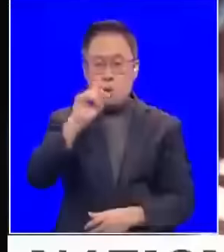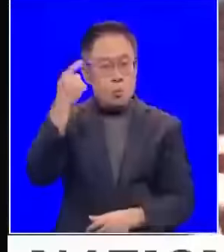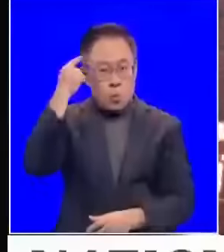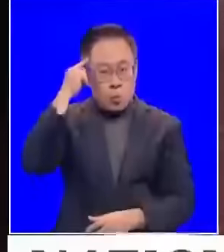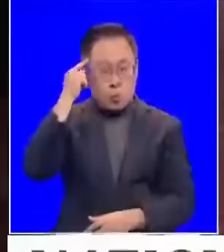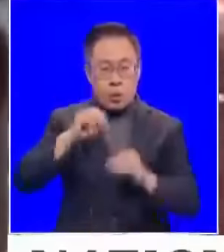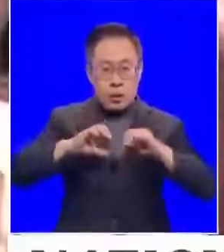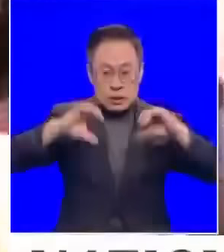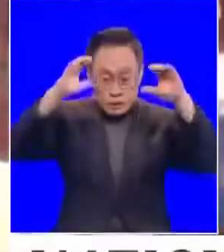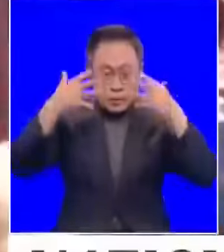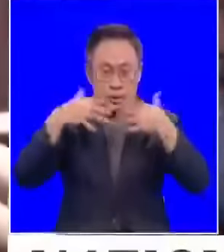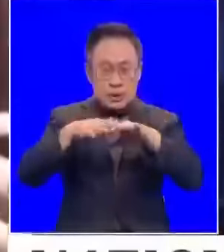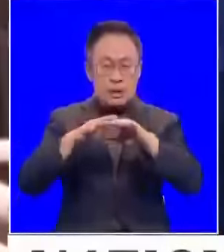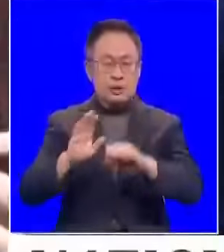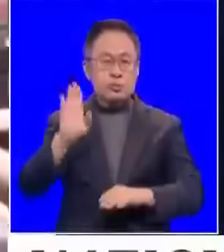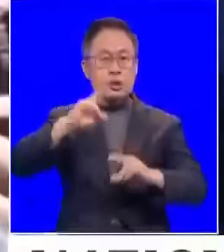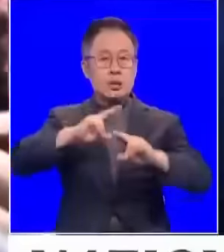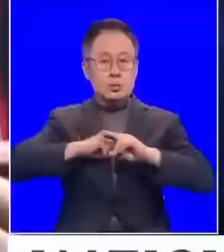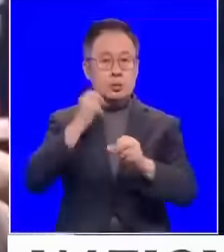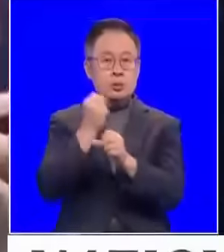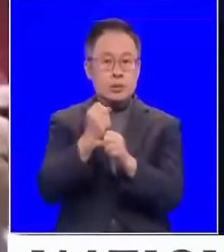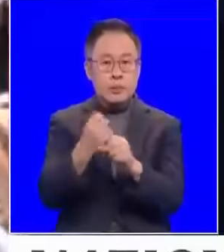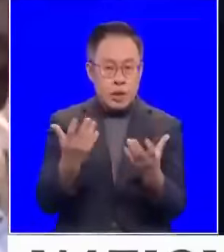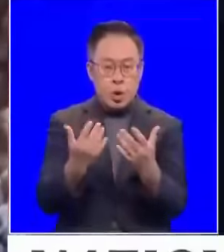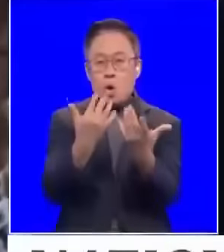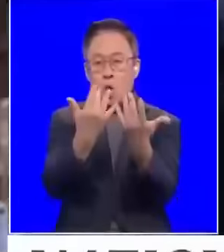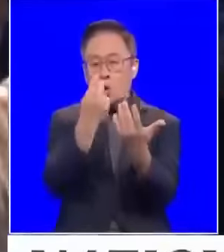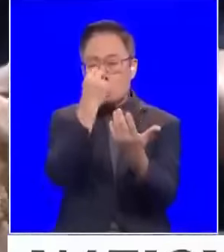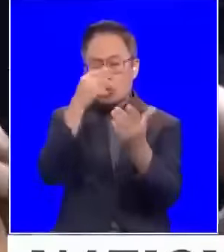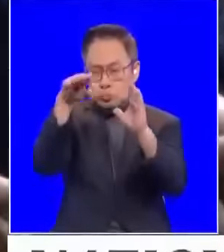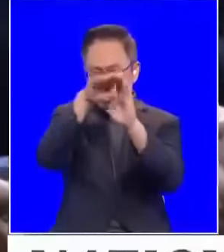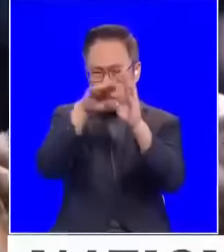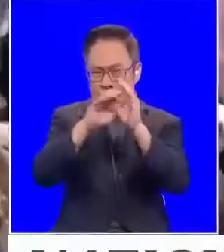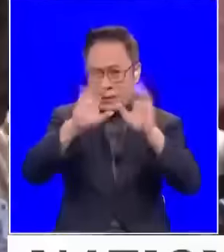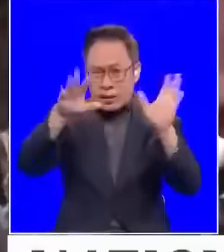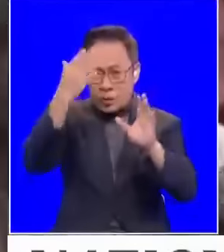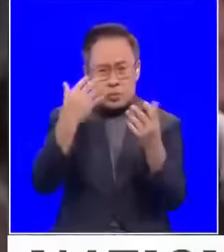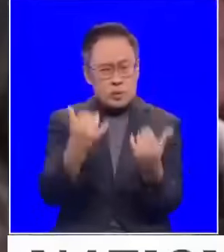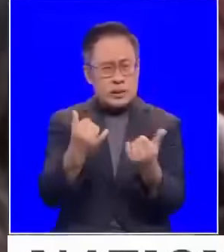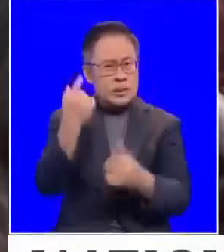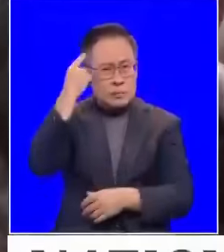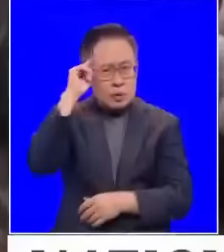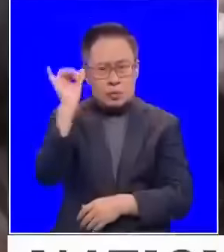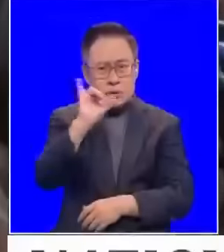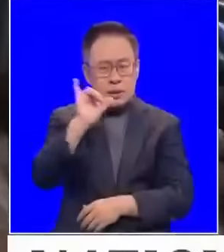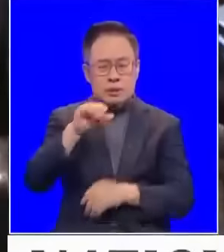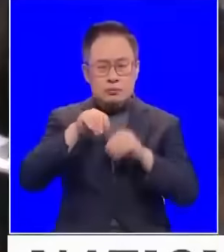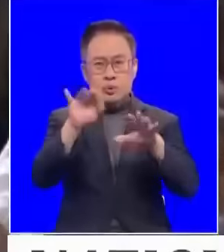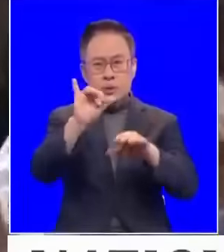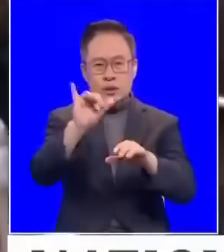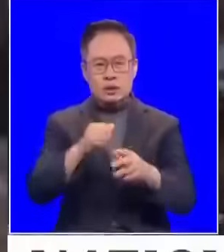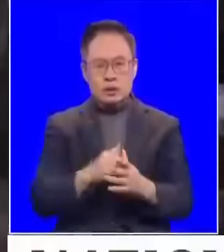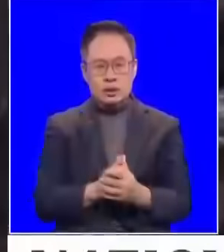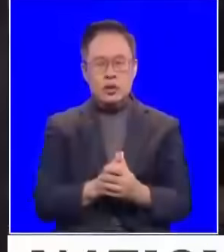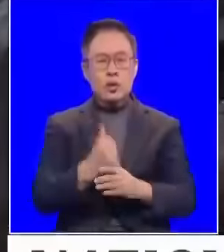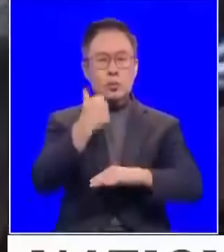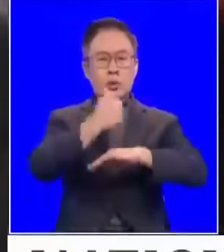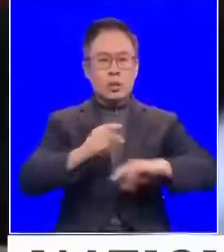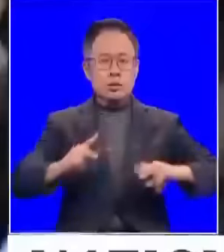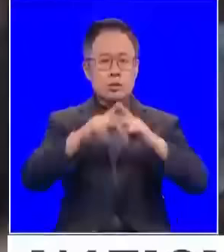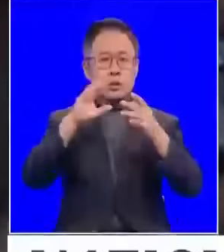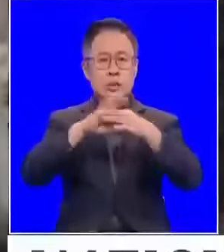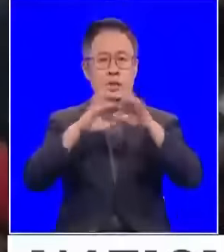เป็นผู้ประสานมาขอดูในรายละเอียดก่อนแล้วก็จะมาแจ้งให้ทราบภายหลังค่ะเช่นเดียวกับรัฐมนตรีว่าการกระทรวงการท่อง องเที่ยวและกีฬานะคะที่บอกว่า